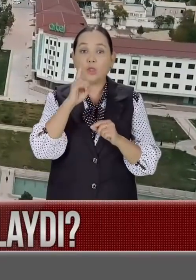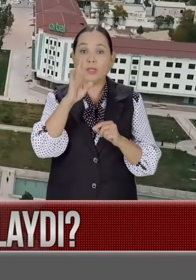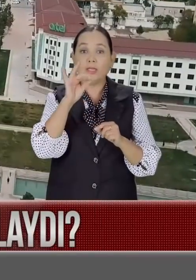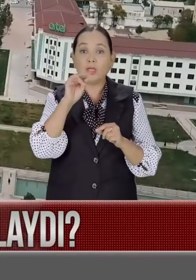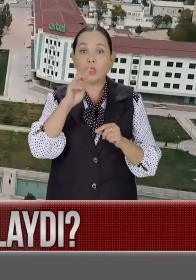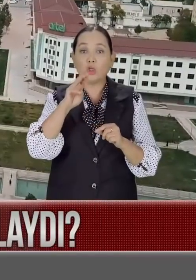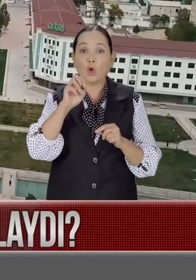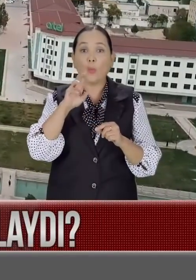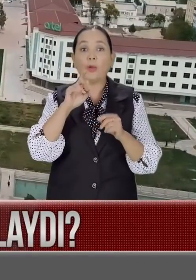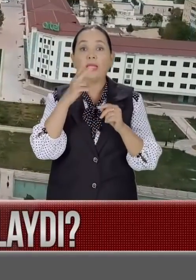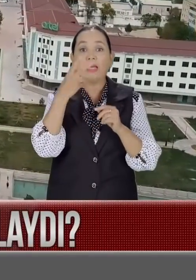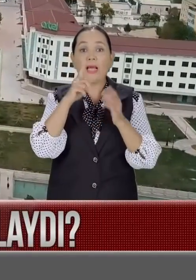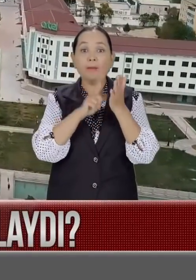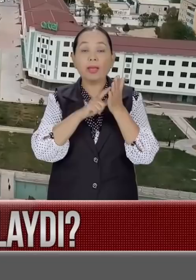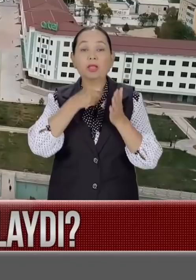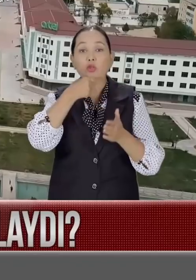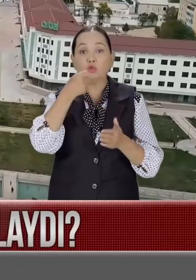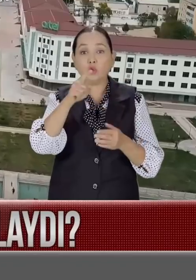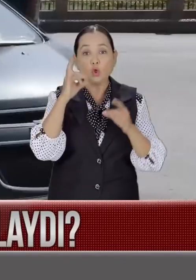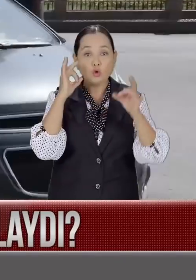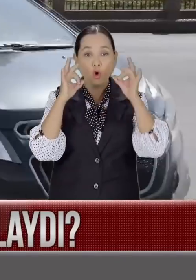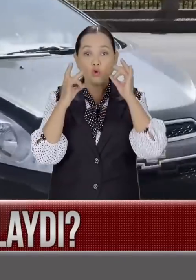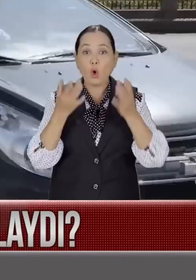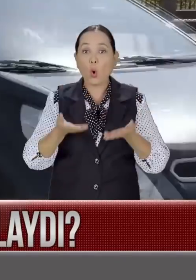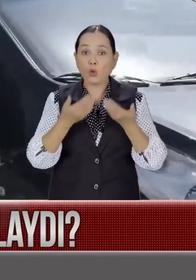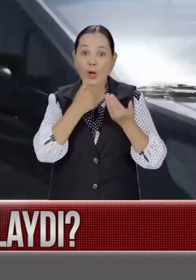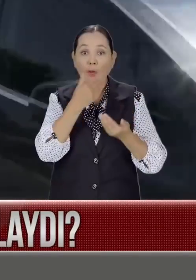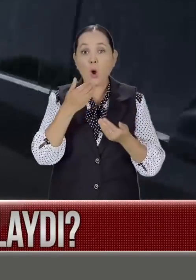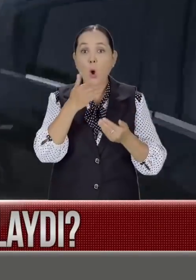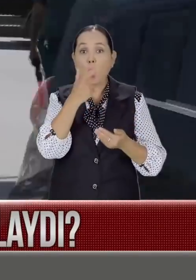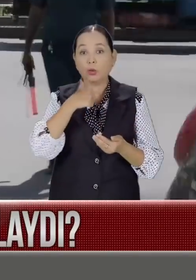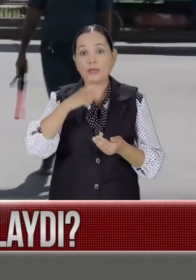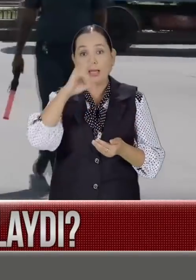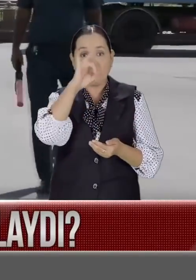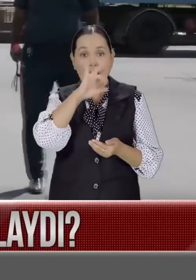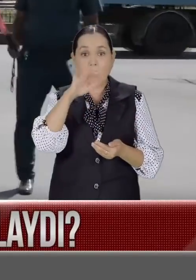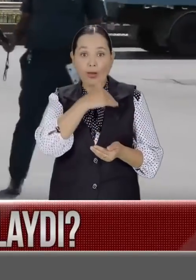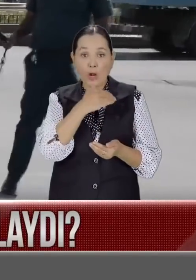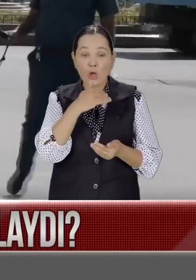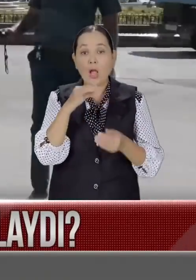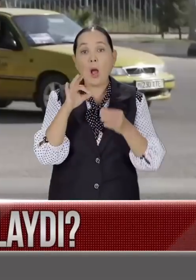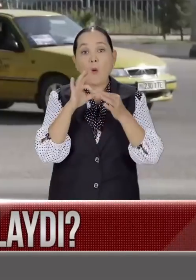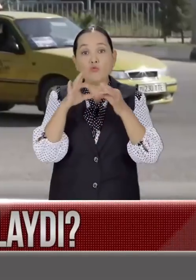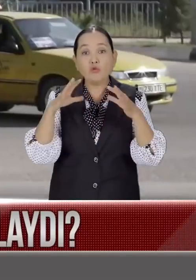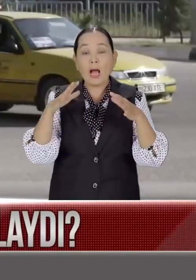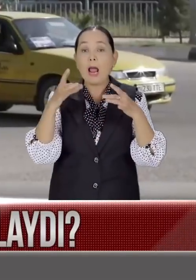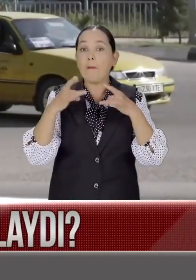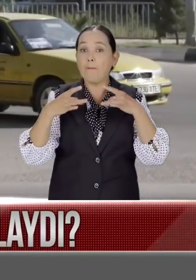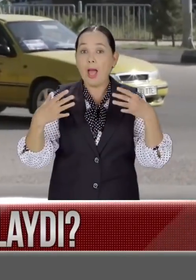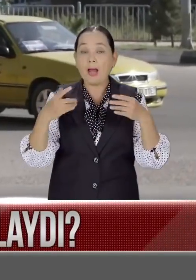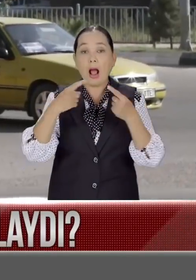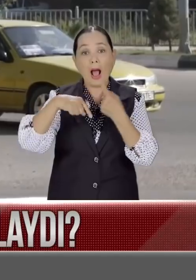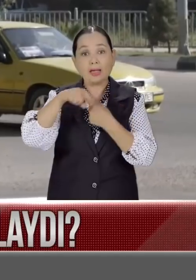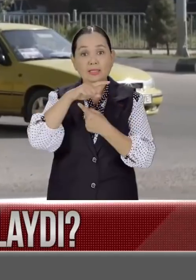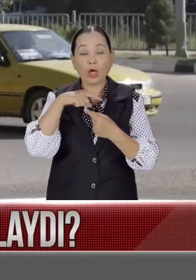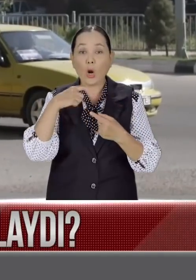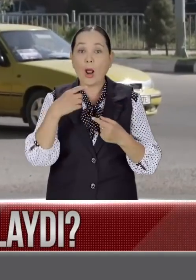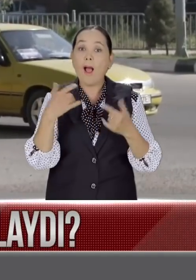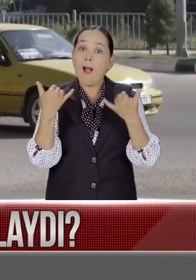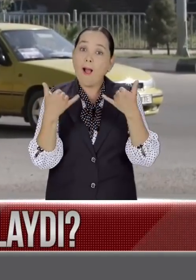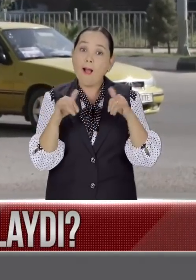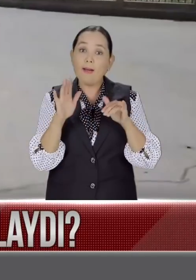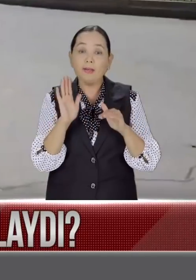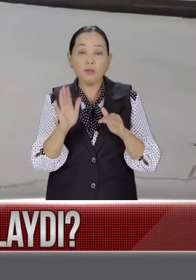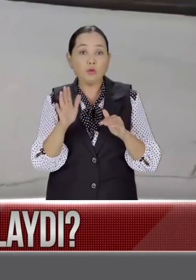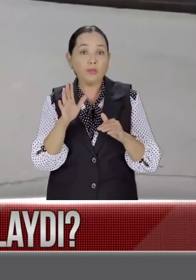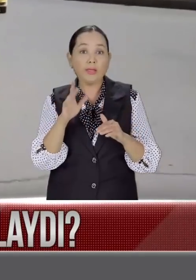tumanlik 27 yoshli Yusufbek shov-shov ko'tarmoqchi bo'lib, o'zini tanitib qo'yish maqsadida ayni mustaqillik bayrami kuni atrofdagilarni hayratga solgisi